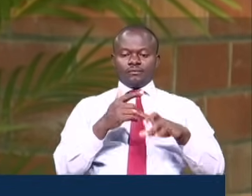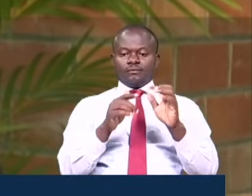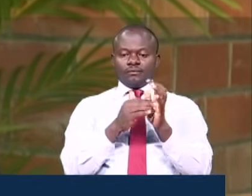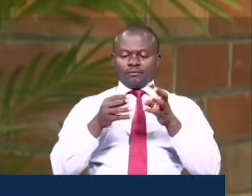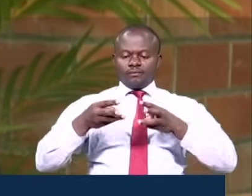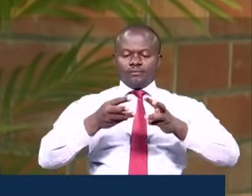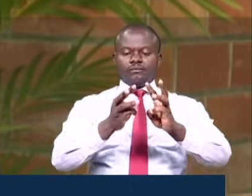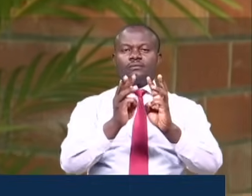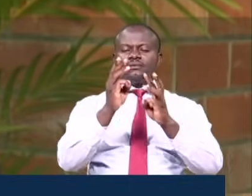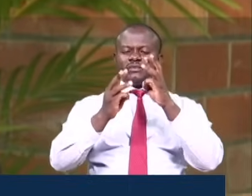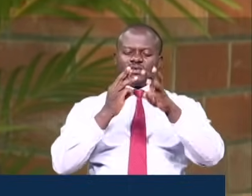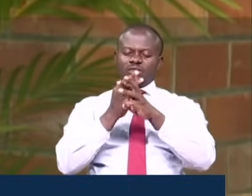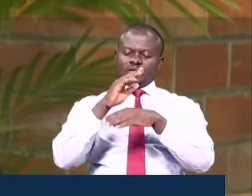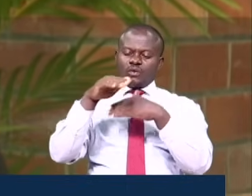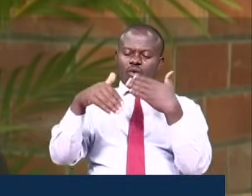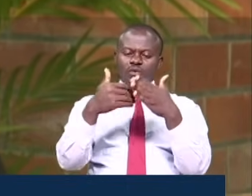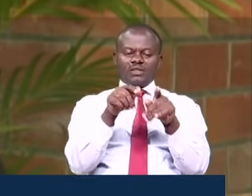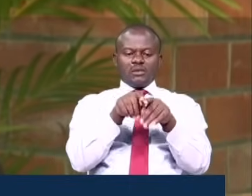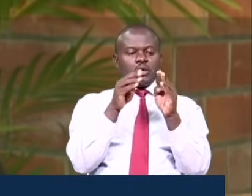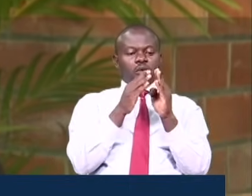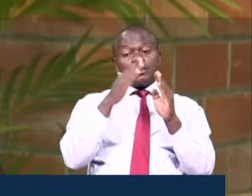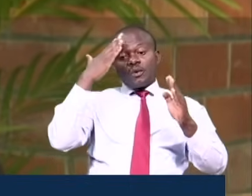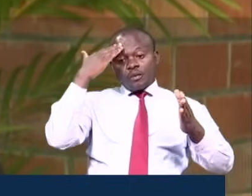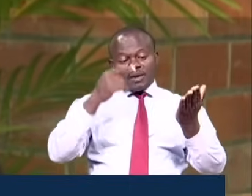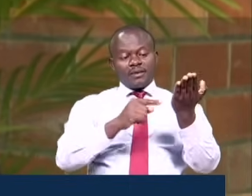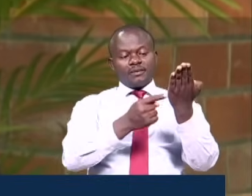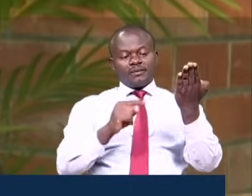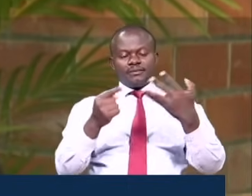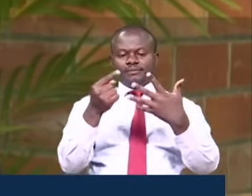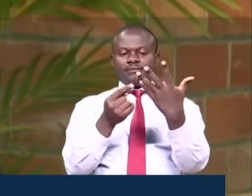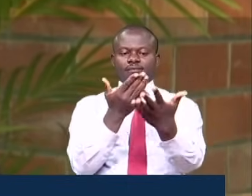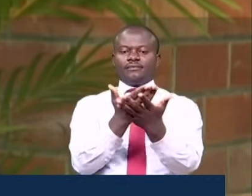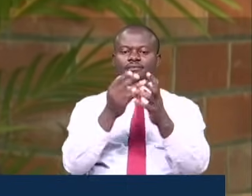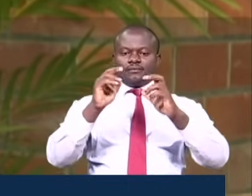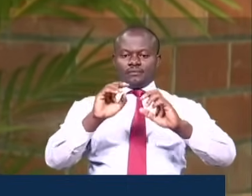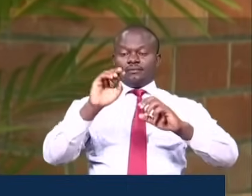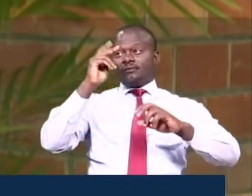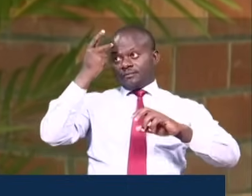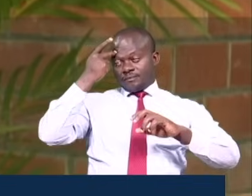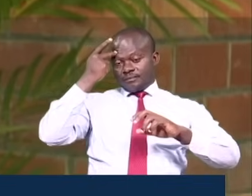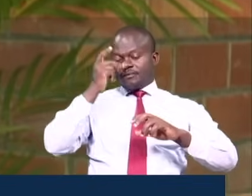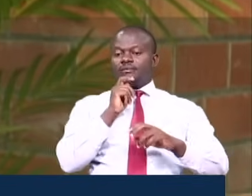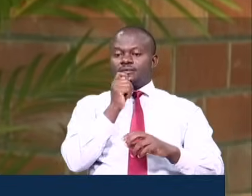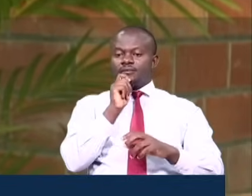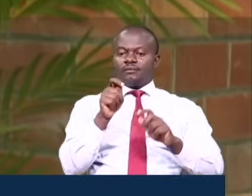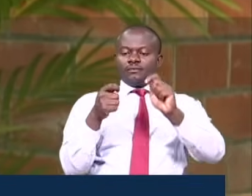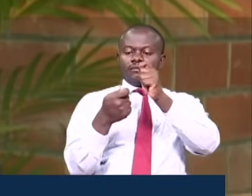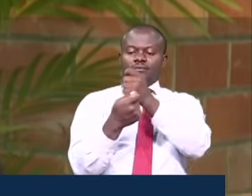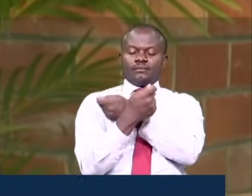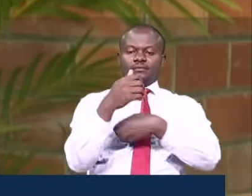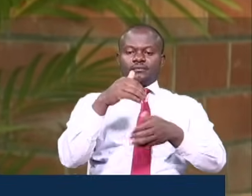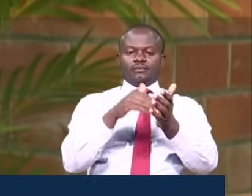isi yabaye nk'umudugudu kubera ikoranabuhanga ni ibintu bisaba ko iyi politiki yigenga itangazamakuru yavugururwa ndetse n'amategeko